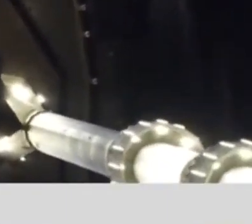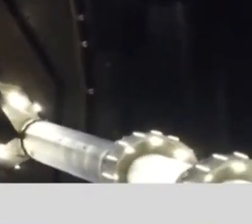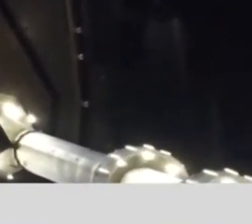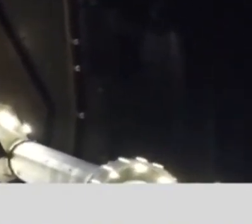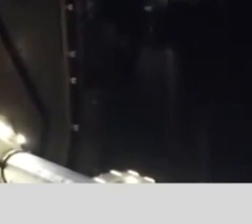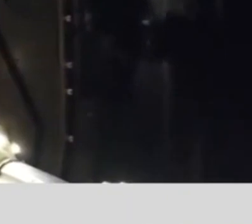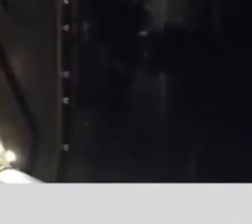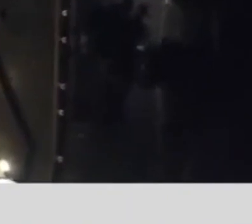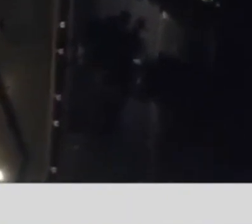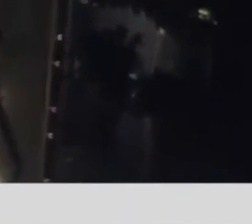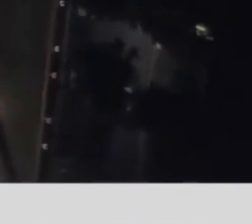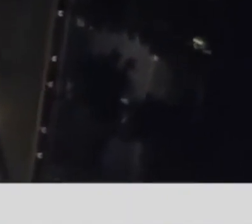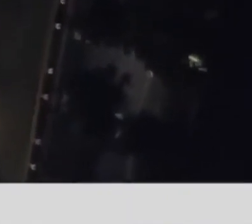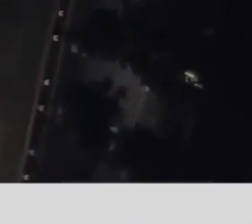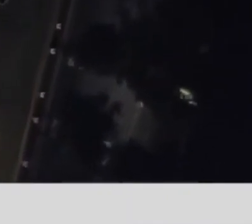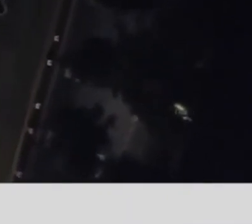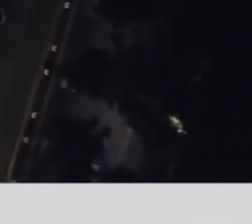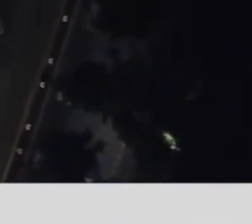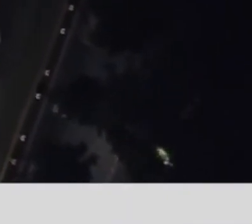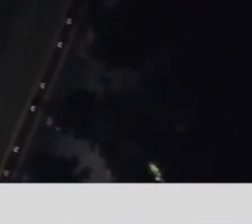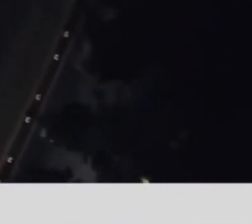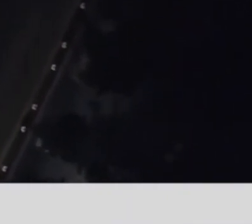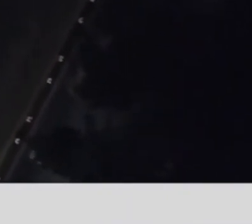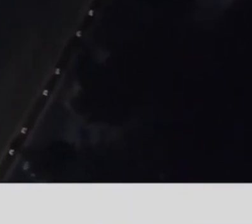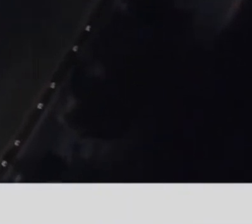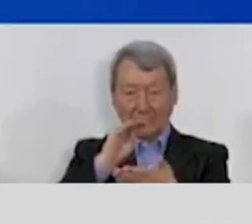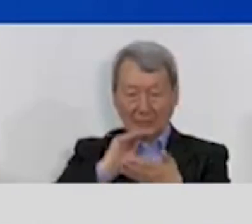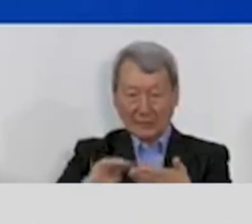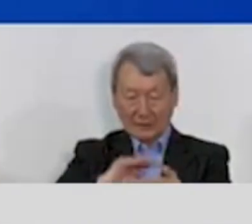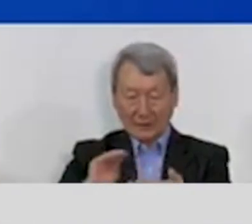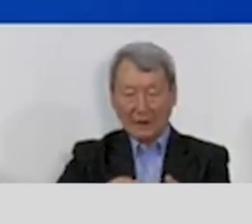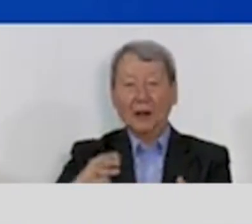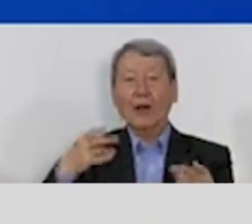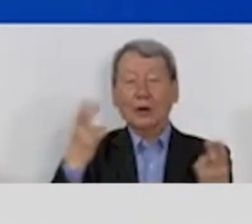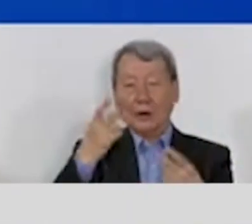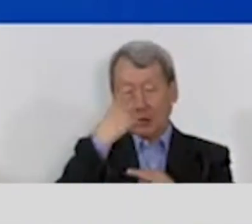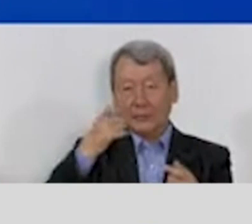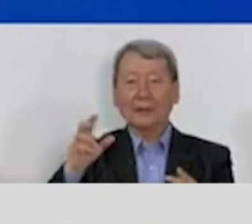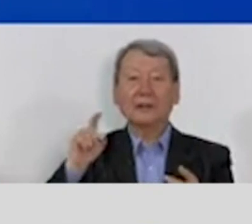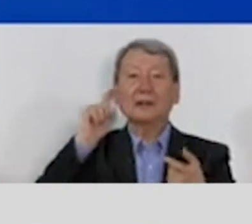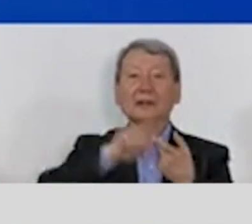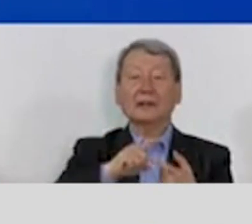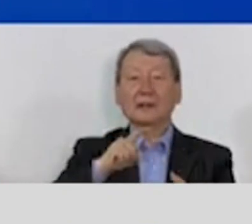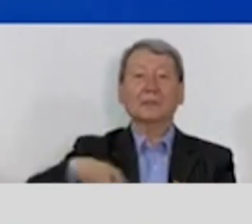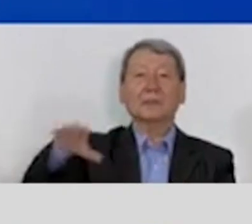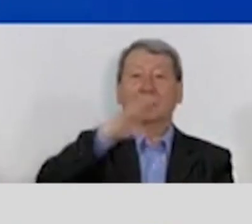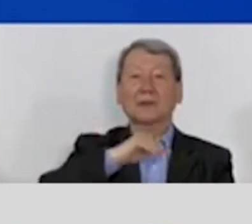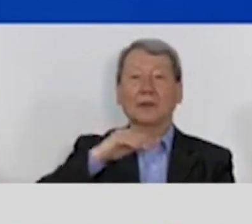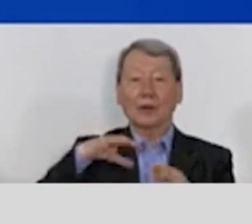тартип бузгандар 1,5 эсеге көп болду. Алардын саны 90 чукулдады. Белгилей кетсем, өзгөчө абал жарылгандан